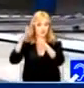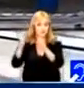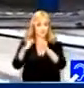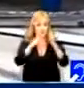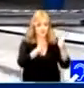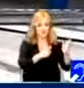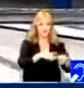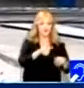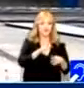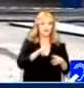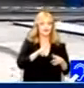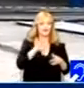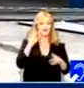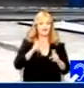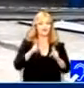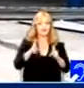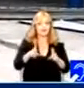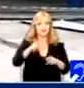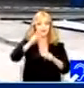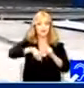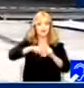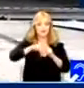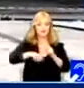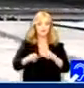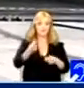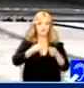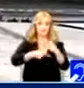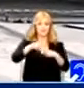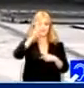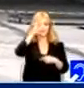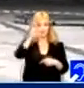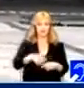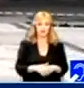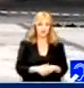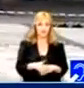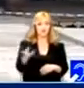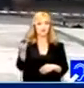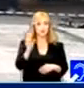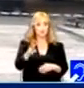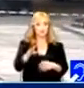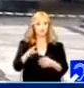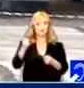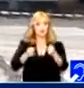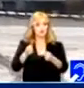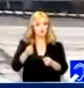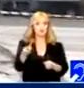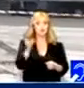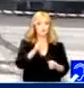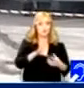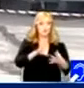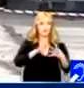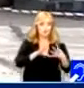ieșire din țară. Este vorba despre o pistă pentru microbuse și autobuse, două piste pentru automobile și două piste pentru